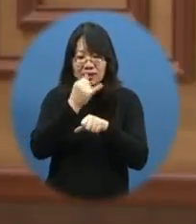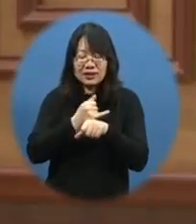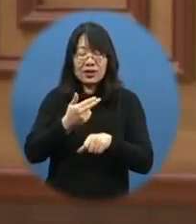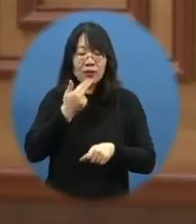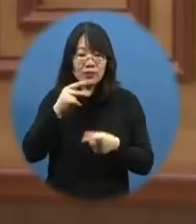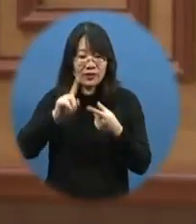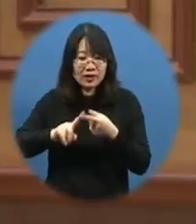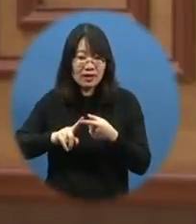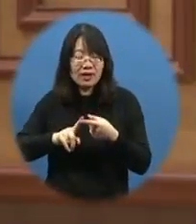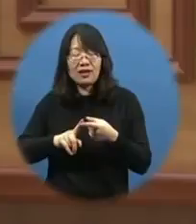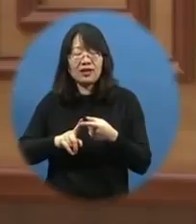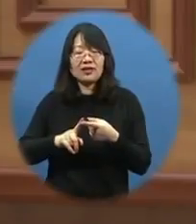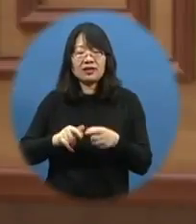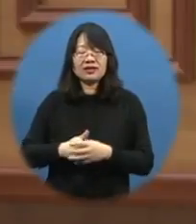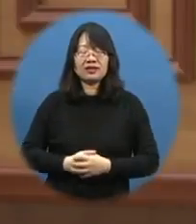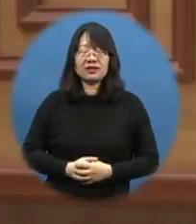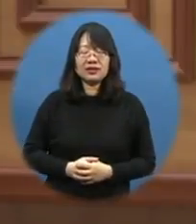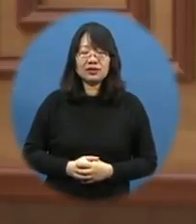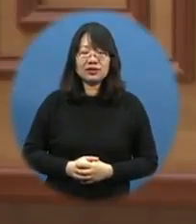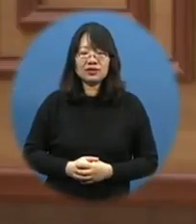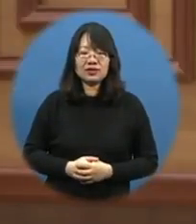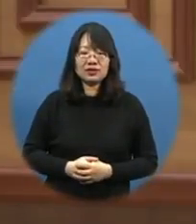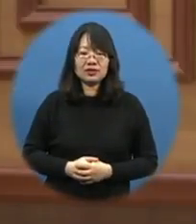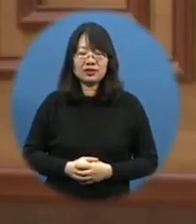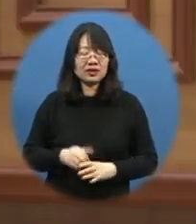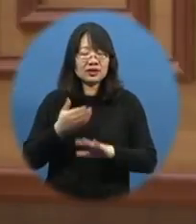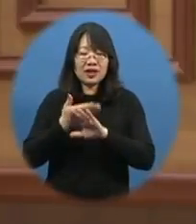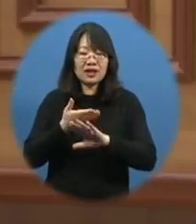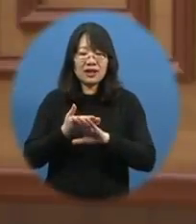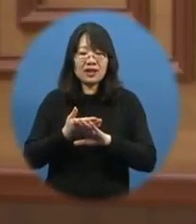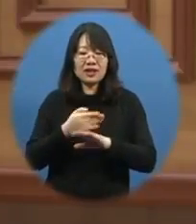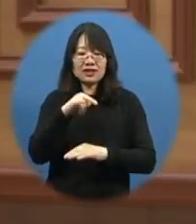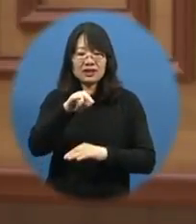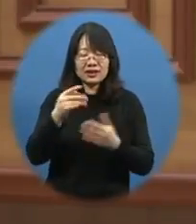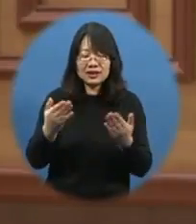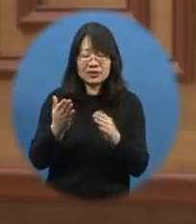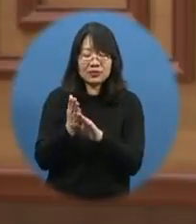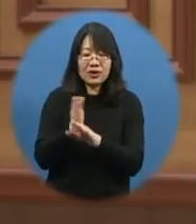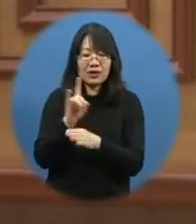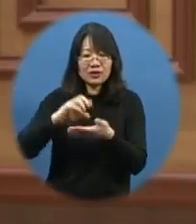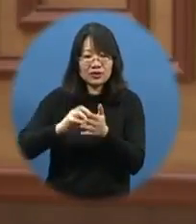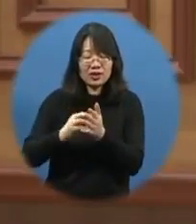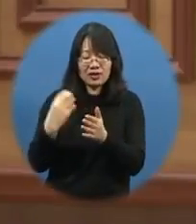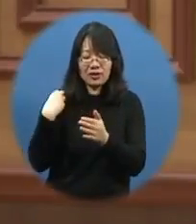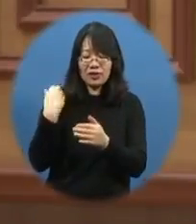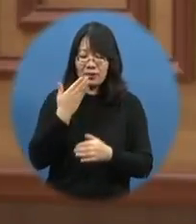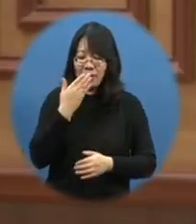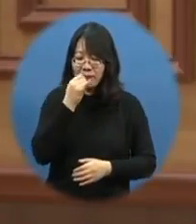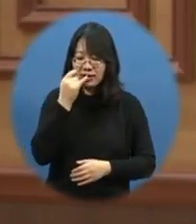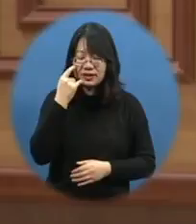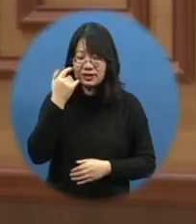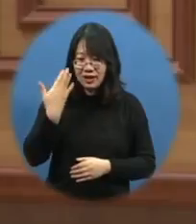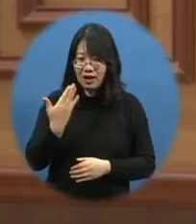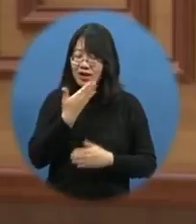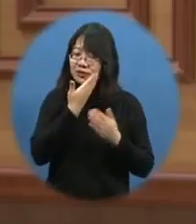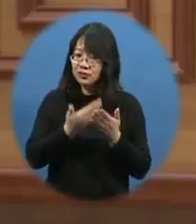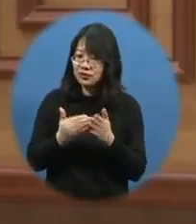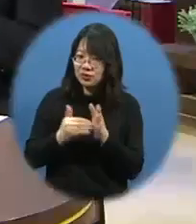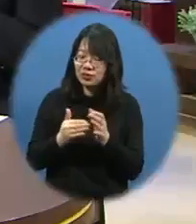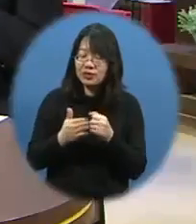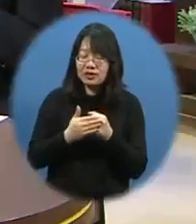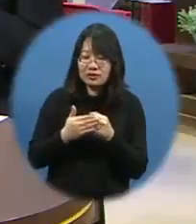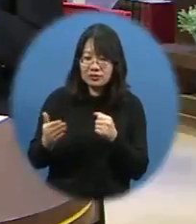주는. 졸업했느냐 안 했느냐가 중요한 게 아니라 네가 그 일에서 어느 정도 역할을 할 수 있느냐가 중요합니다.